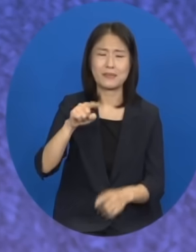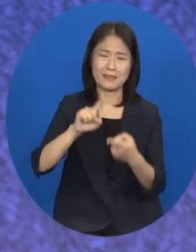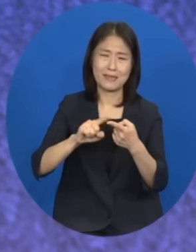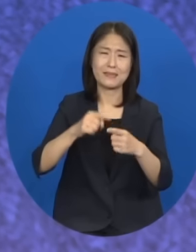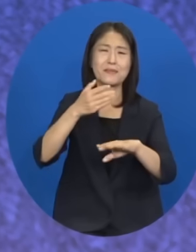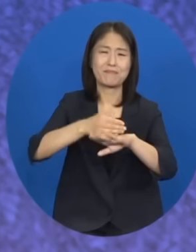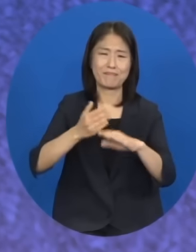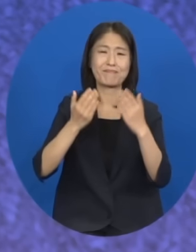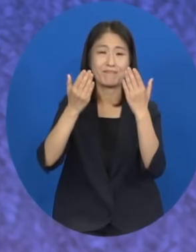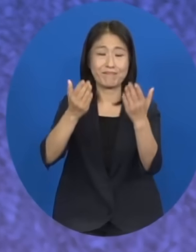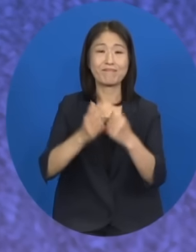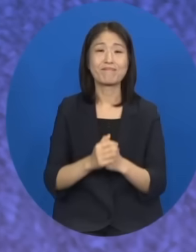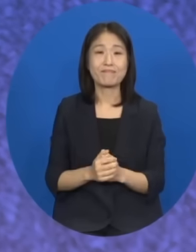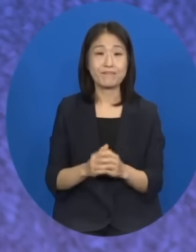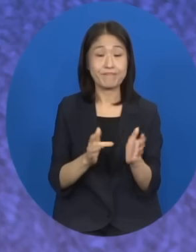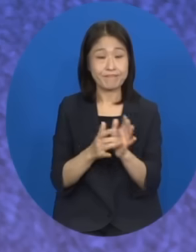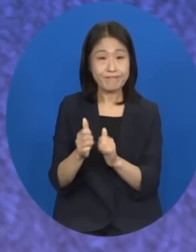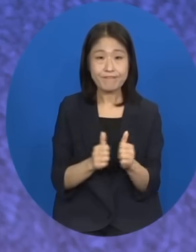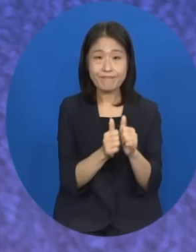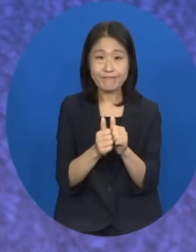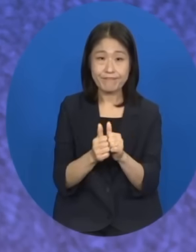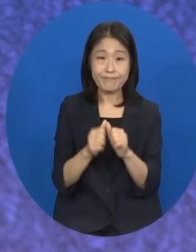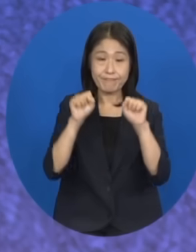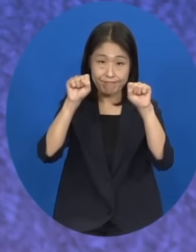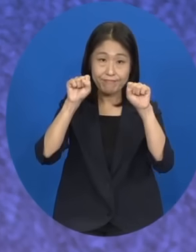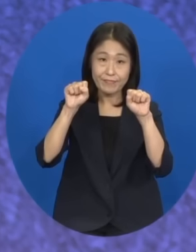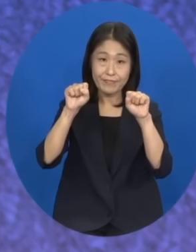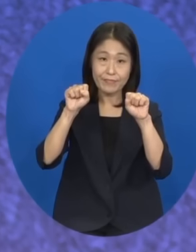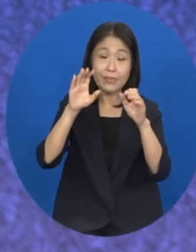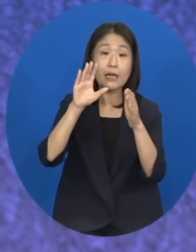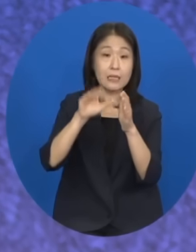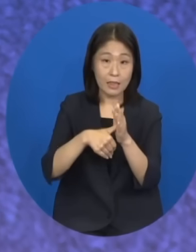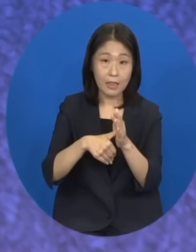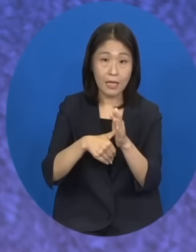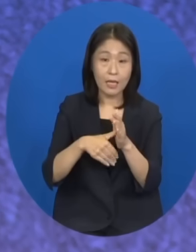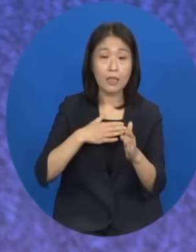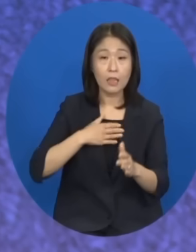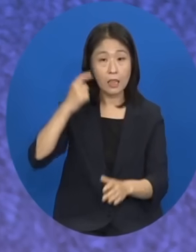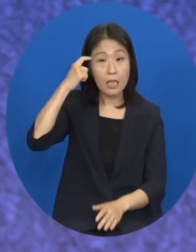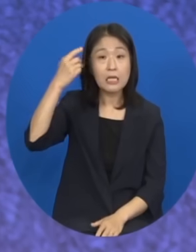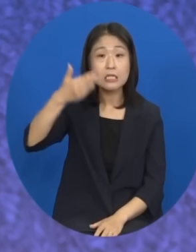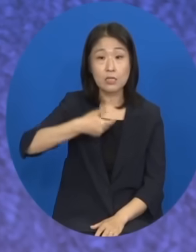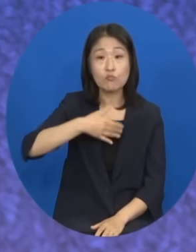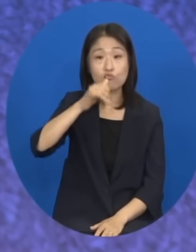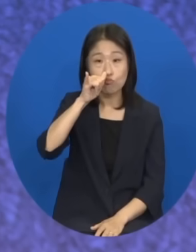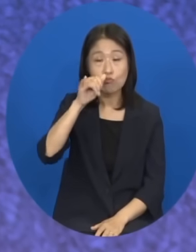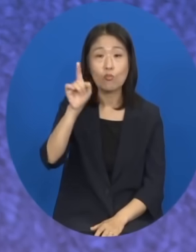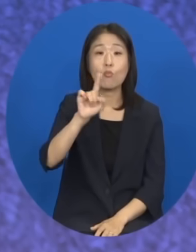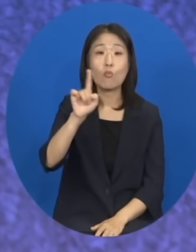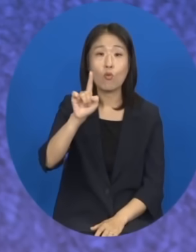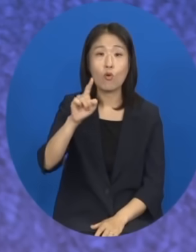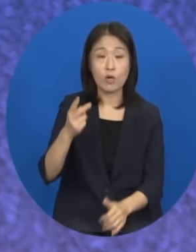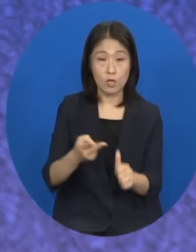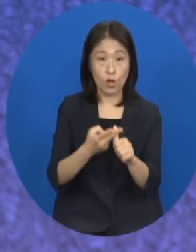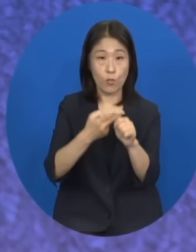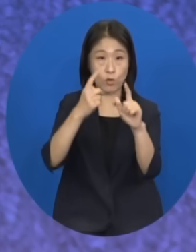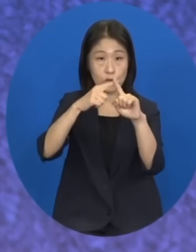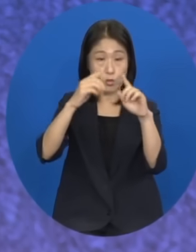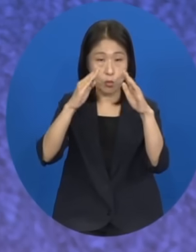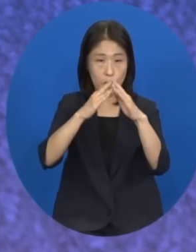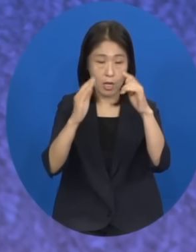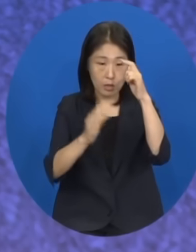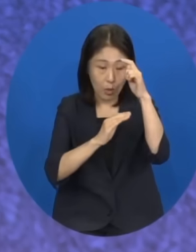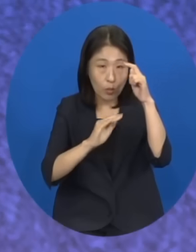이렇게 예수동행운동을 하다 보면 그런 질문을 받을 때가 있습니다. 선한목자교회